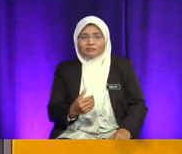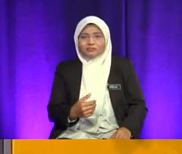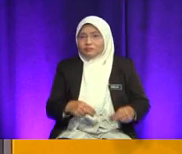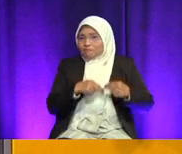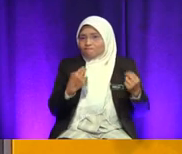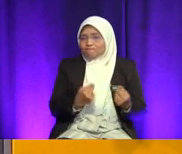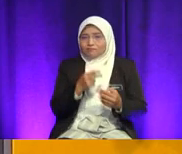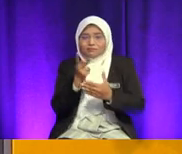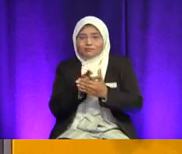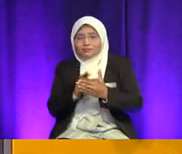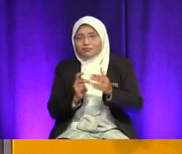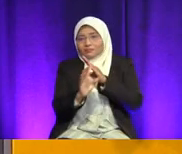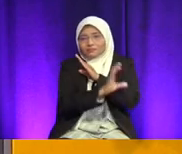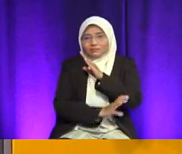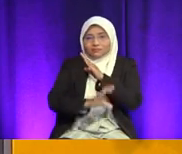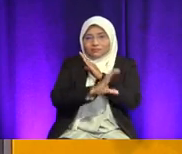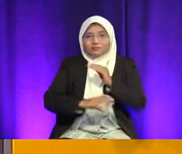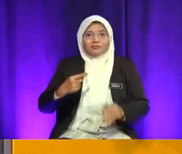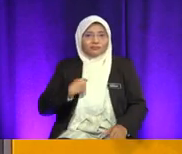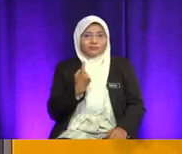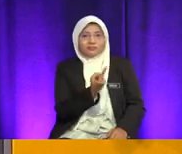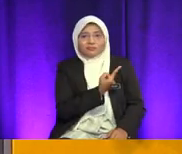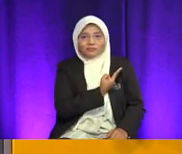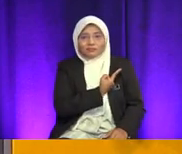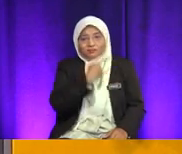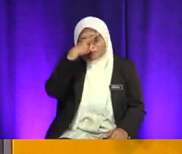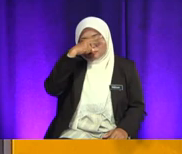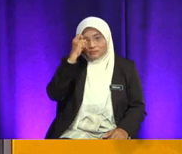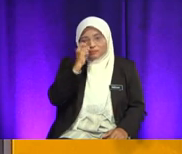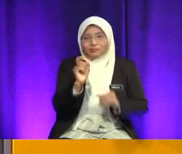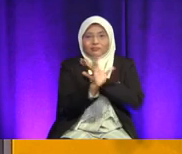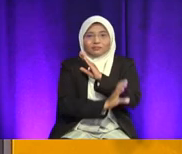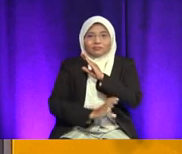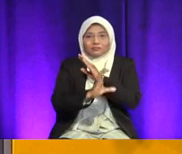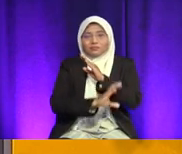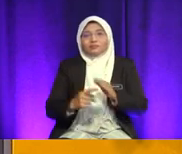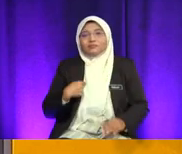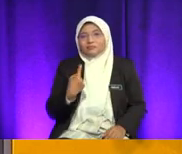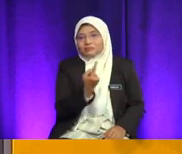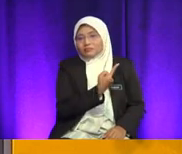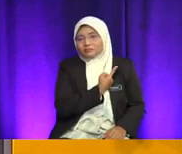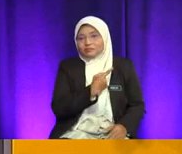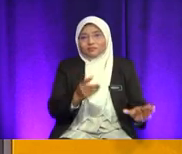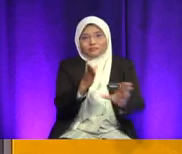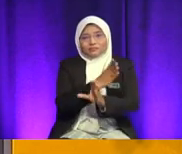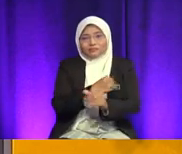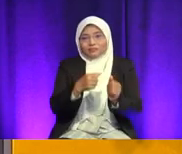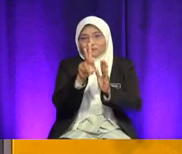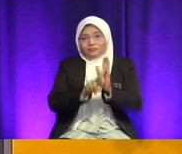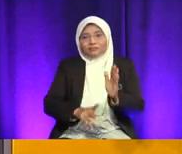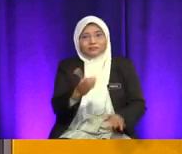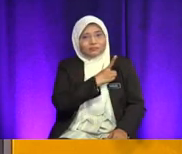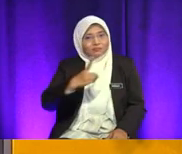negara kita juga mendapat kedaulatan antara bangsa yaitu negara kita diikra sebagai sebuah negara